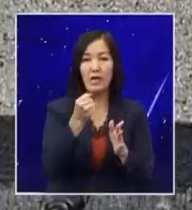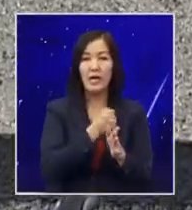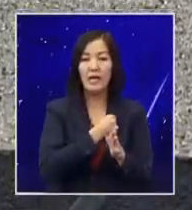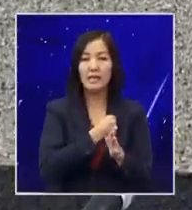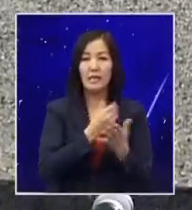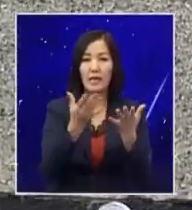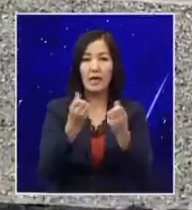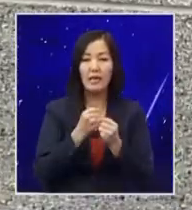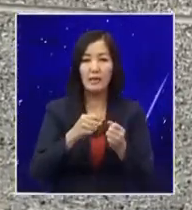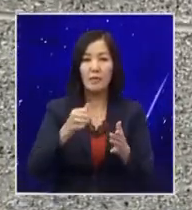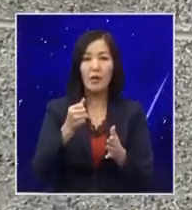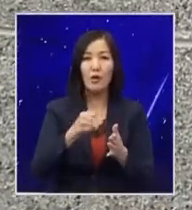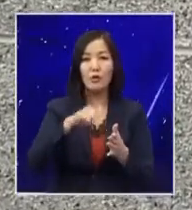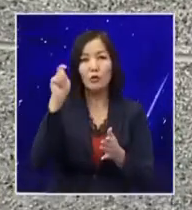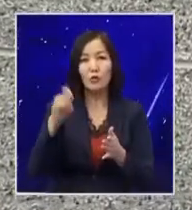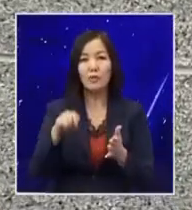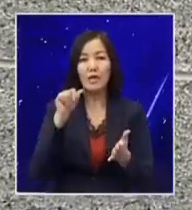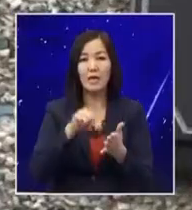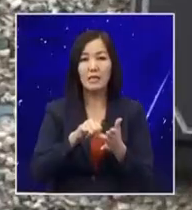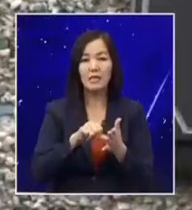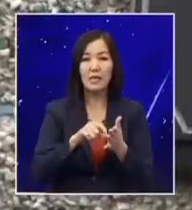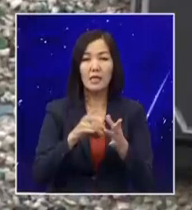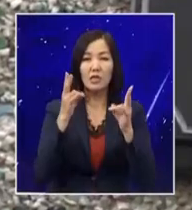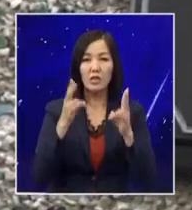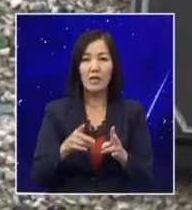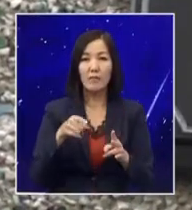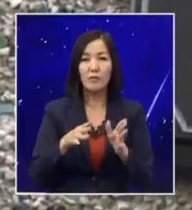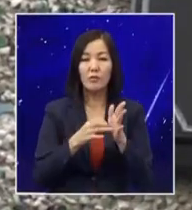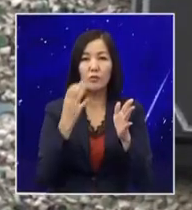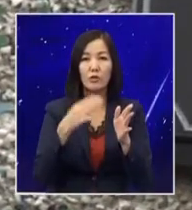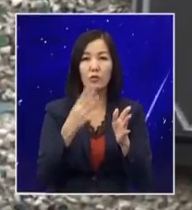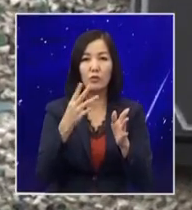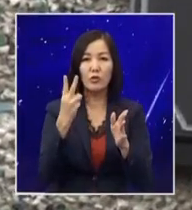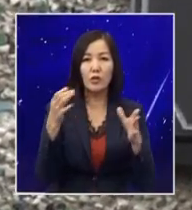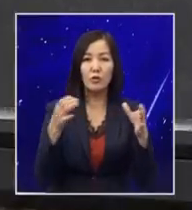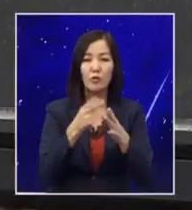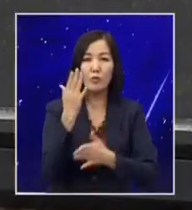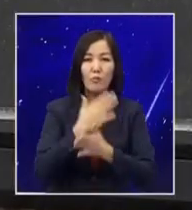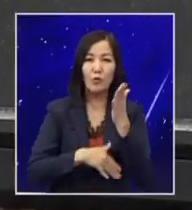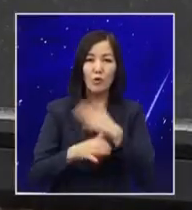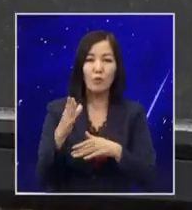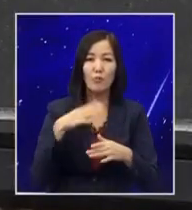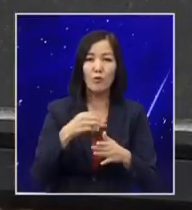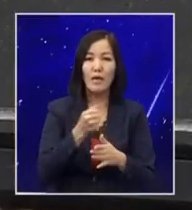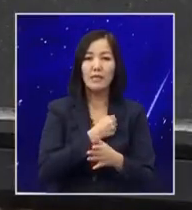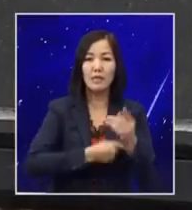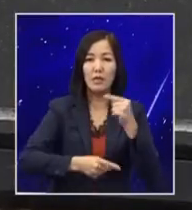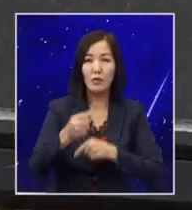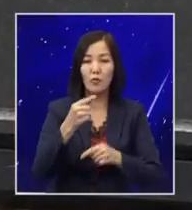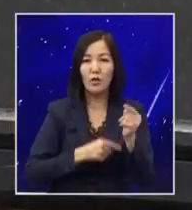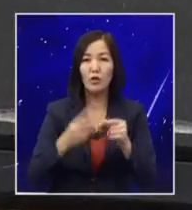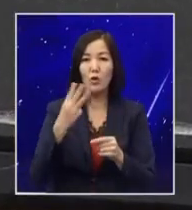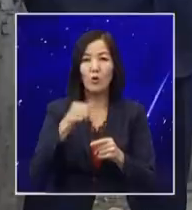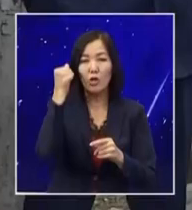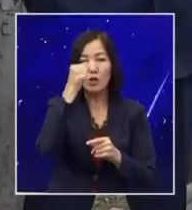алынып соғысқа қатысады. Сол жылы жараланып 1944 жылы екінші топтағы мүгедек болып әскерден оралады. 30 жыл